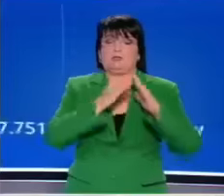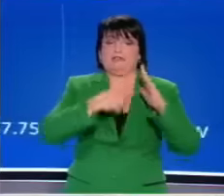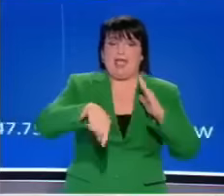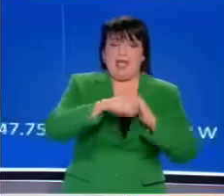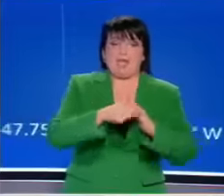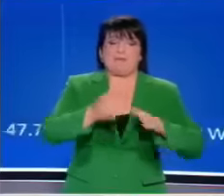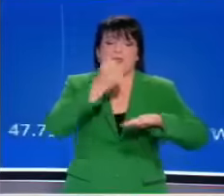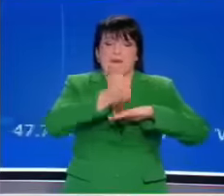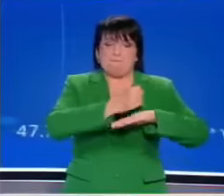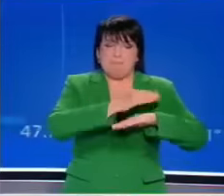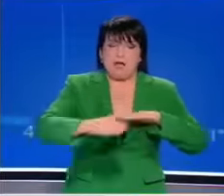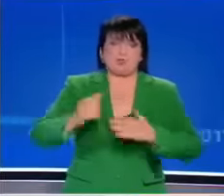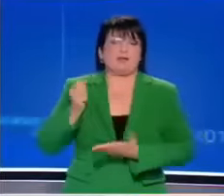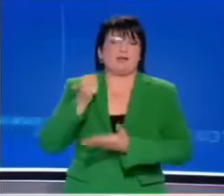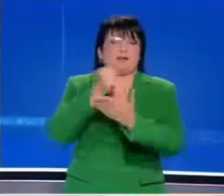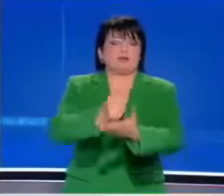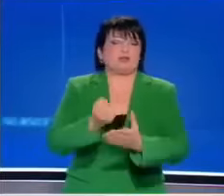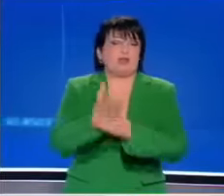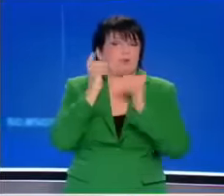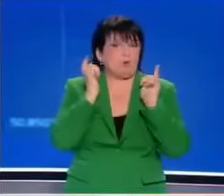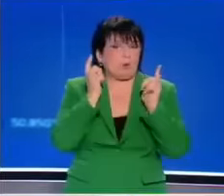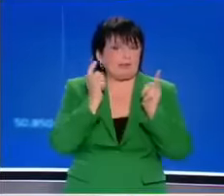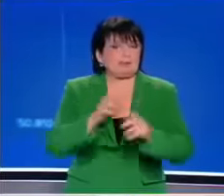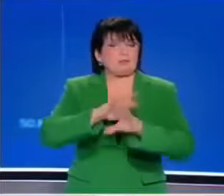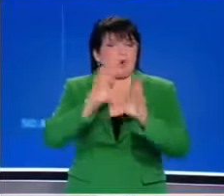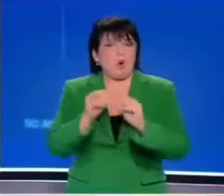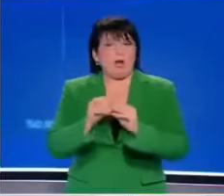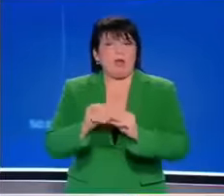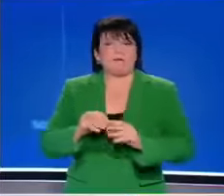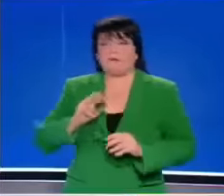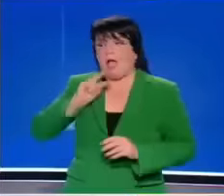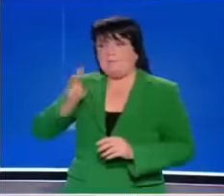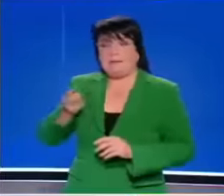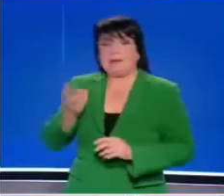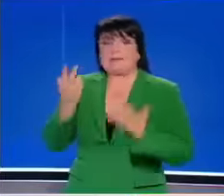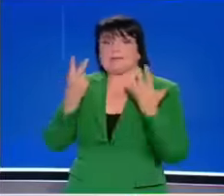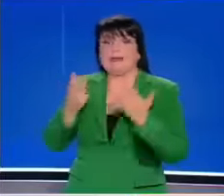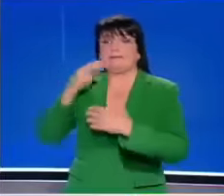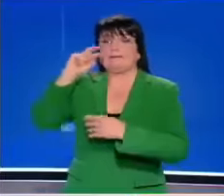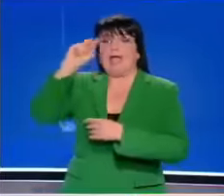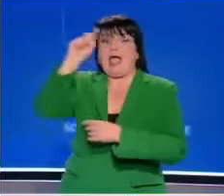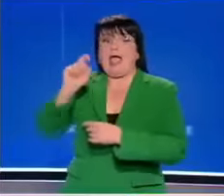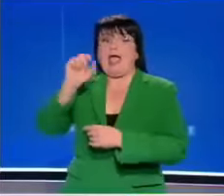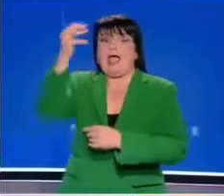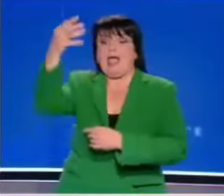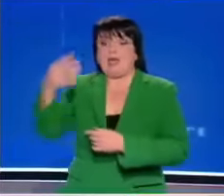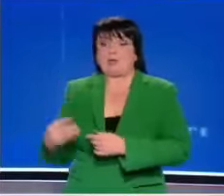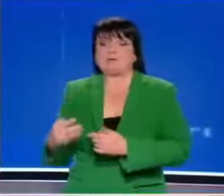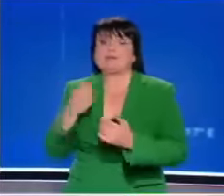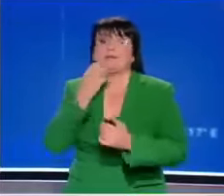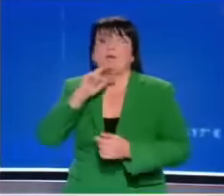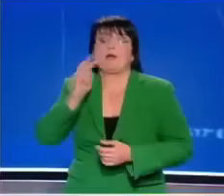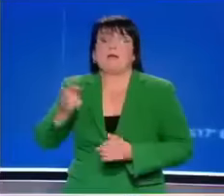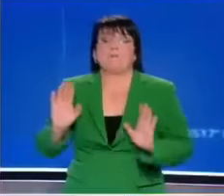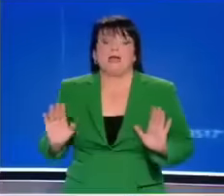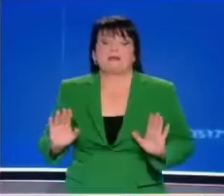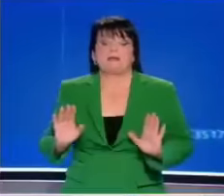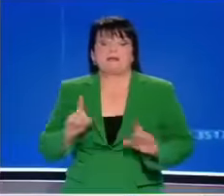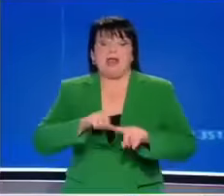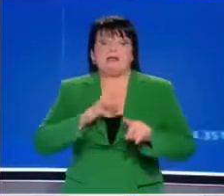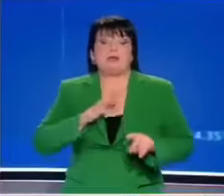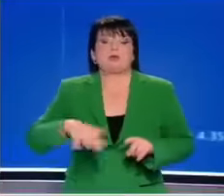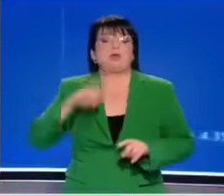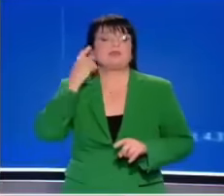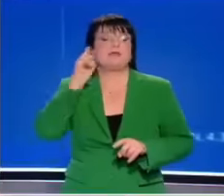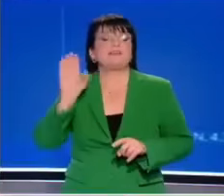τη χρηματοδότηση της νέας δημοκρατίας και να μην να μην καταδέχεται να της απαντήσει λες και δεν μπορεί να ξέρει ο ελληνικός λαός εάν ο πρωθυπουργός